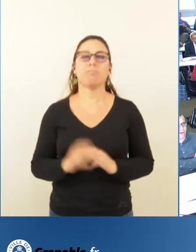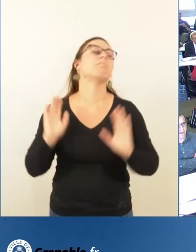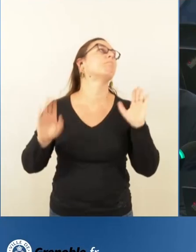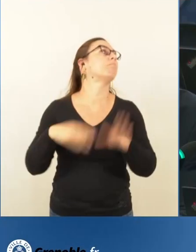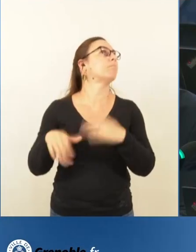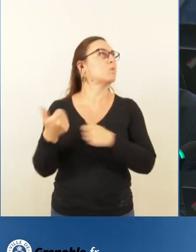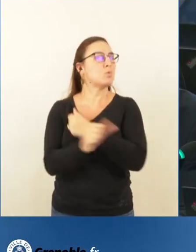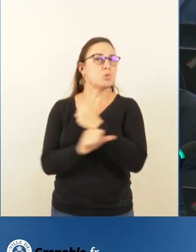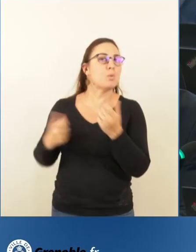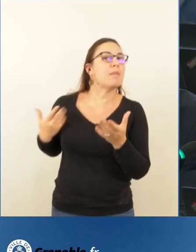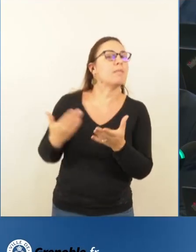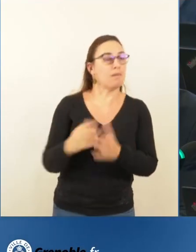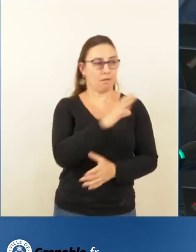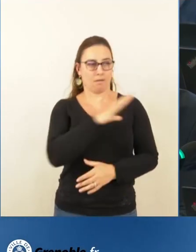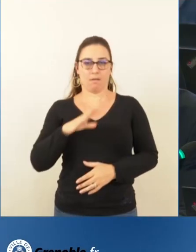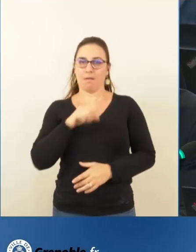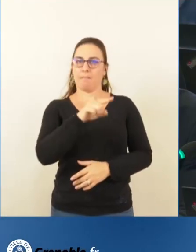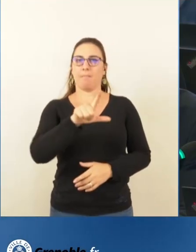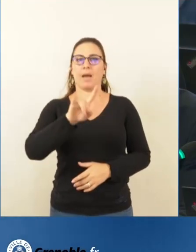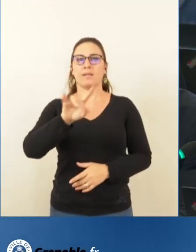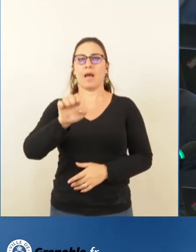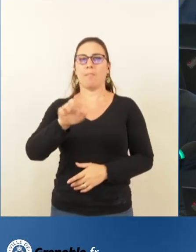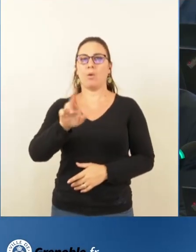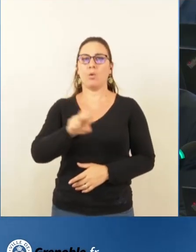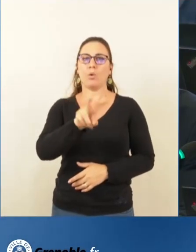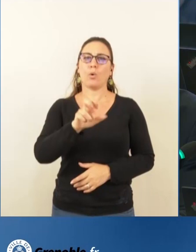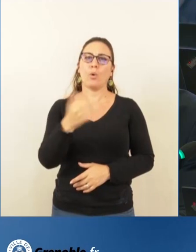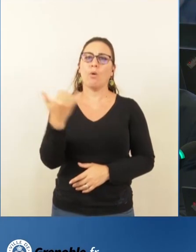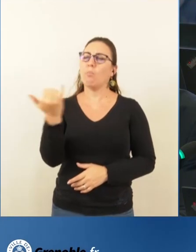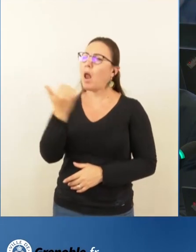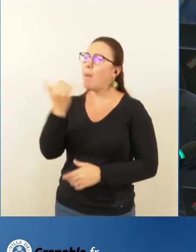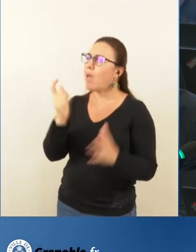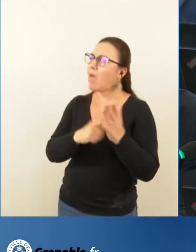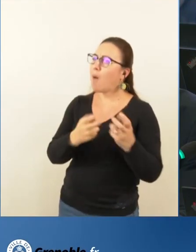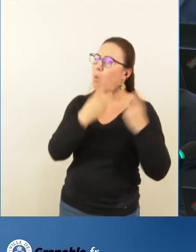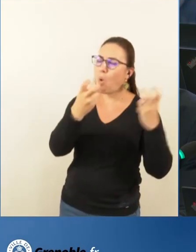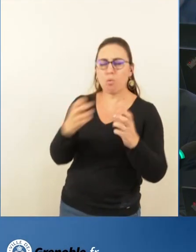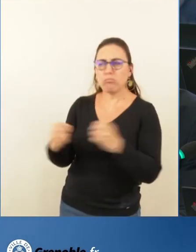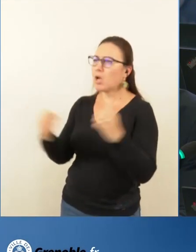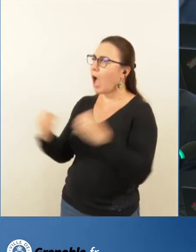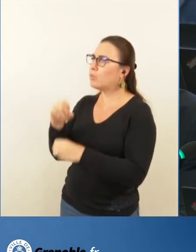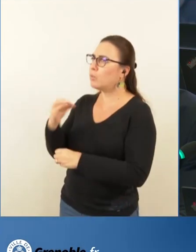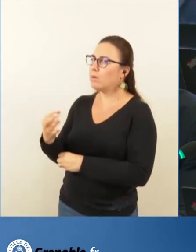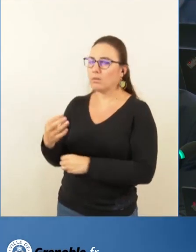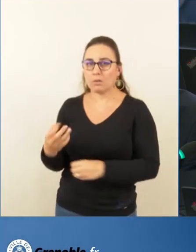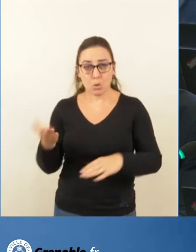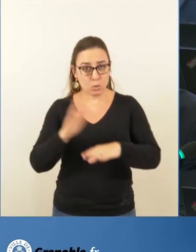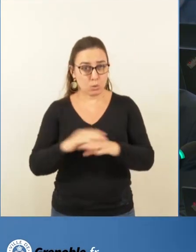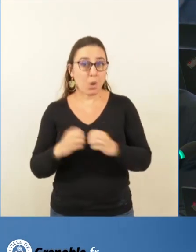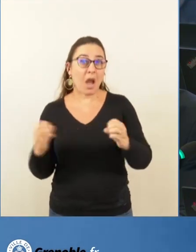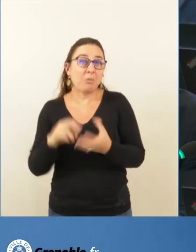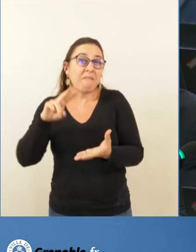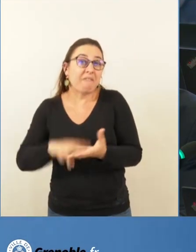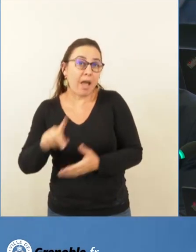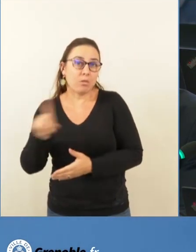madame lereux expliquait qu'en fait il n'y avait pas besoin d'augmenter les impôts pour cette gratuité gratuité qui n'en était plus une puisqu'en parallèle